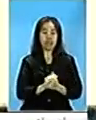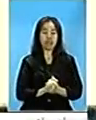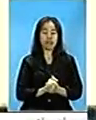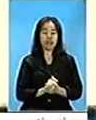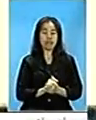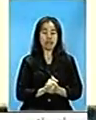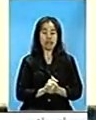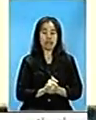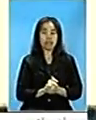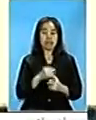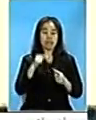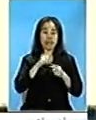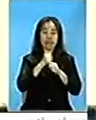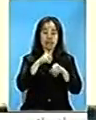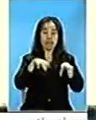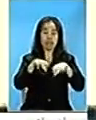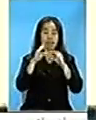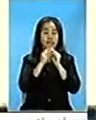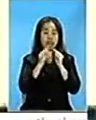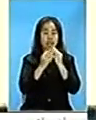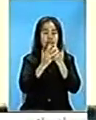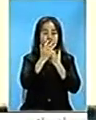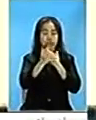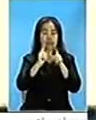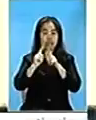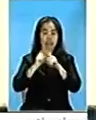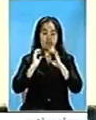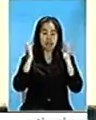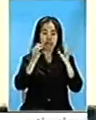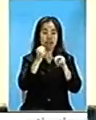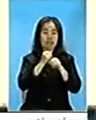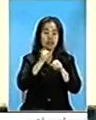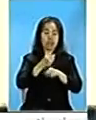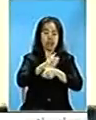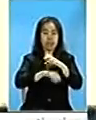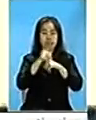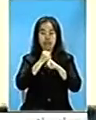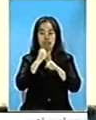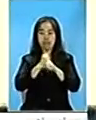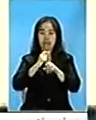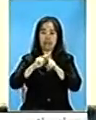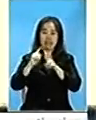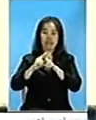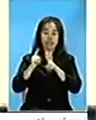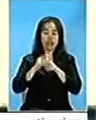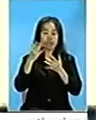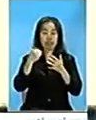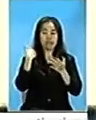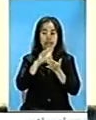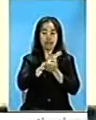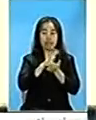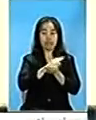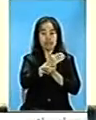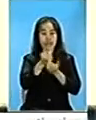านอกจากให้จัดสัมมนาให้ความรู้จัดเวิร์กช็อปนะฮะปฏิบัติการอะไรต่างๆทำพิมพ์เอกสารไปแ